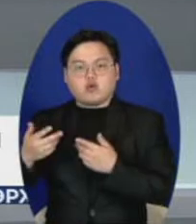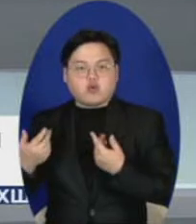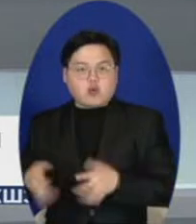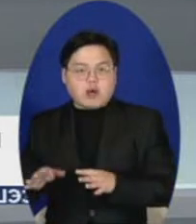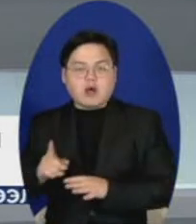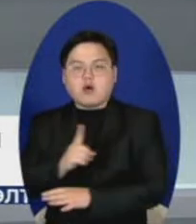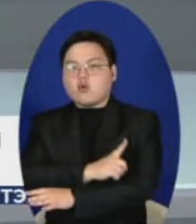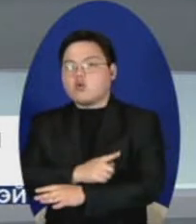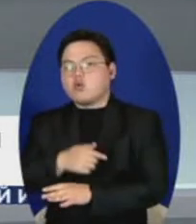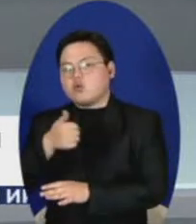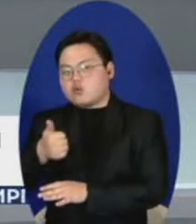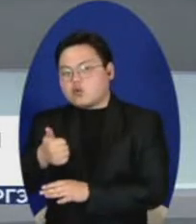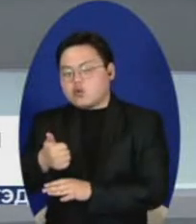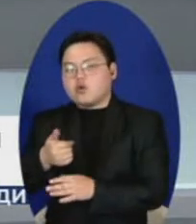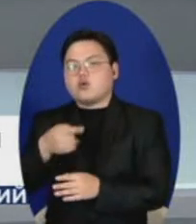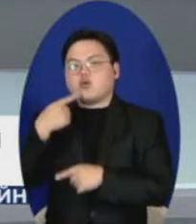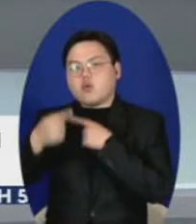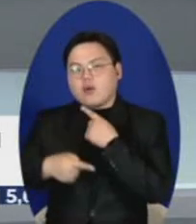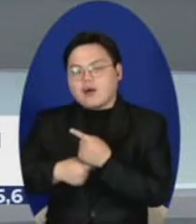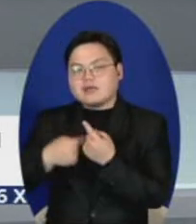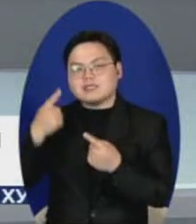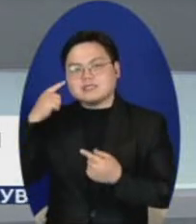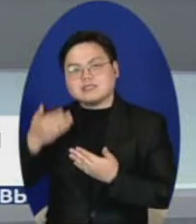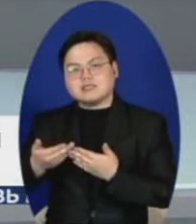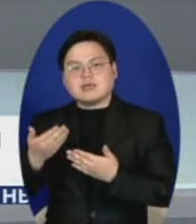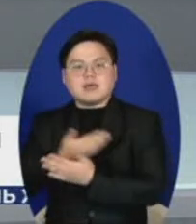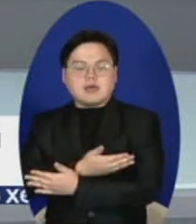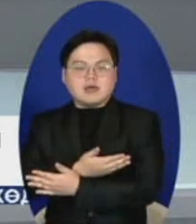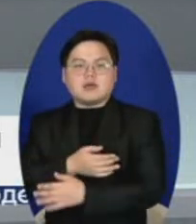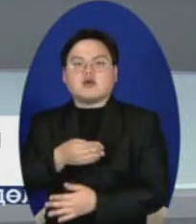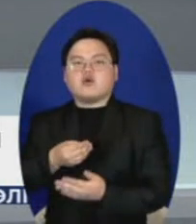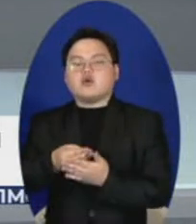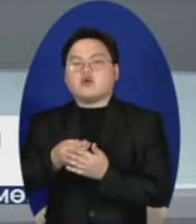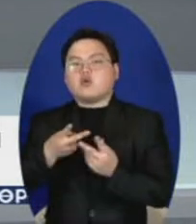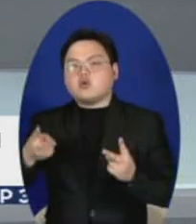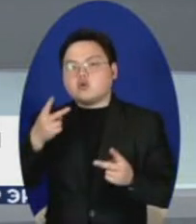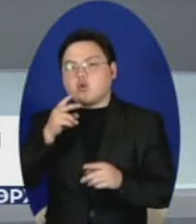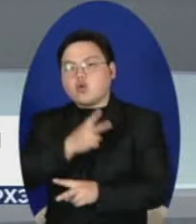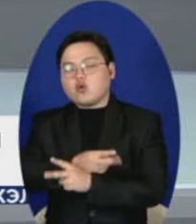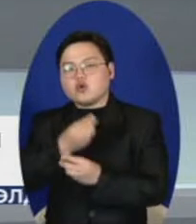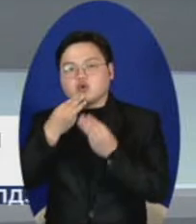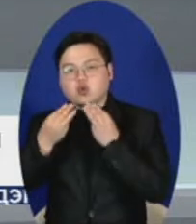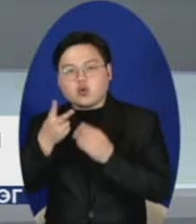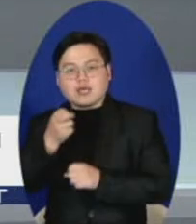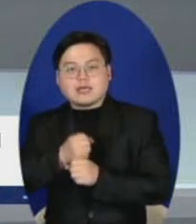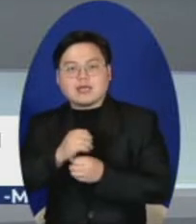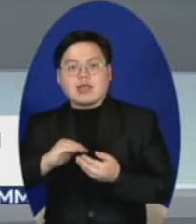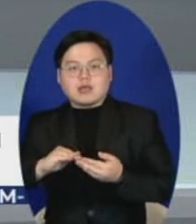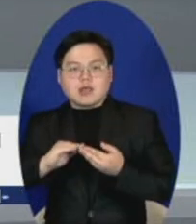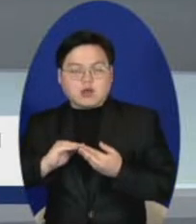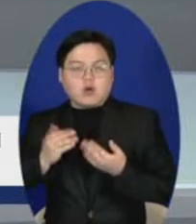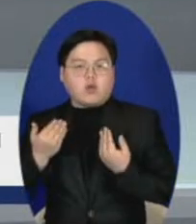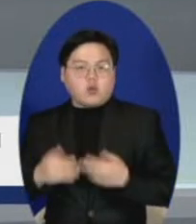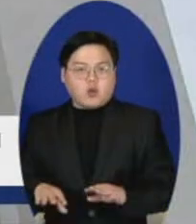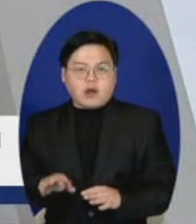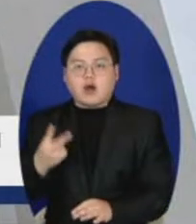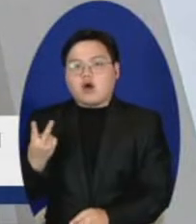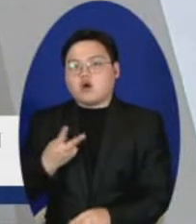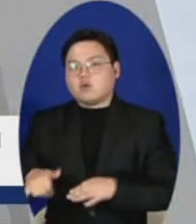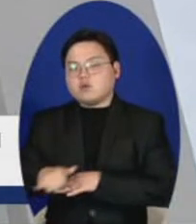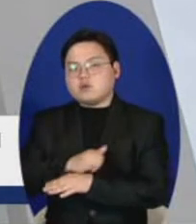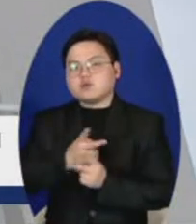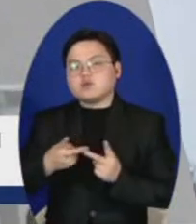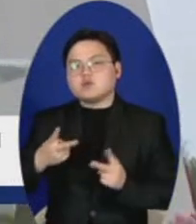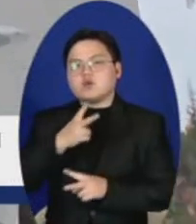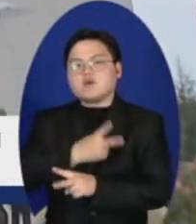үр дүнгээр өнгө дүнгийн талаар санал солилцож мөн үндсэн хуулийн шүүхийн үйл ажиллагаатай танилцсан байна. Хоёр улсын үндсэн хуулийн цэц болоод